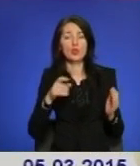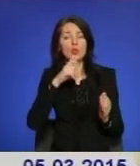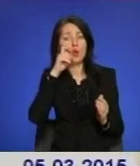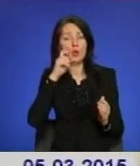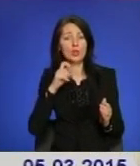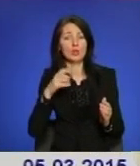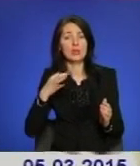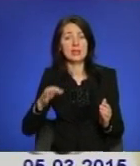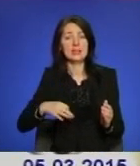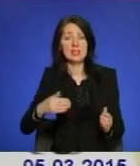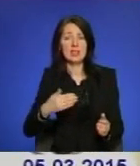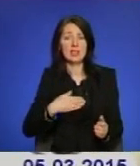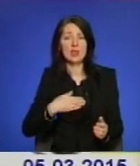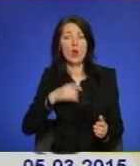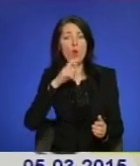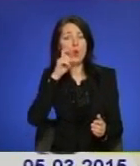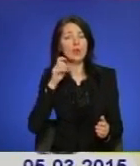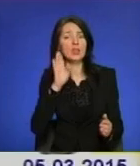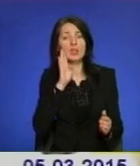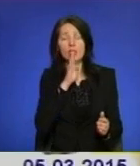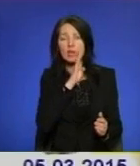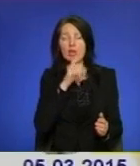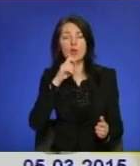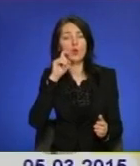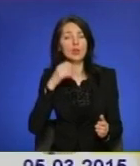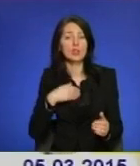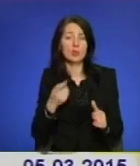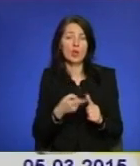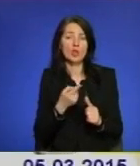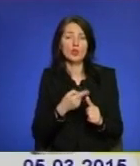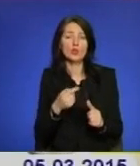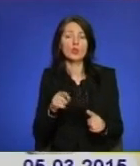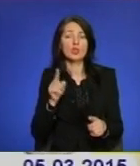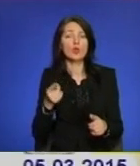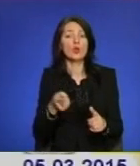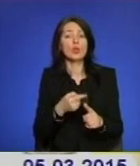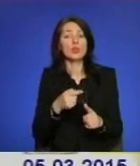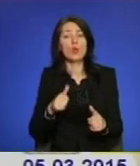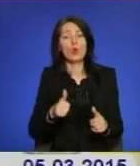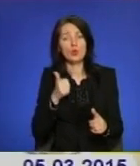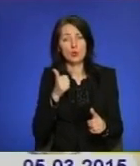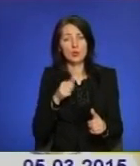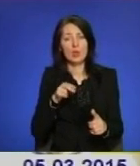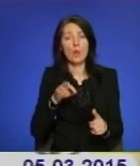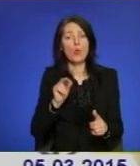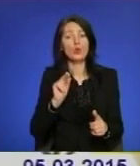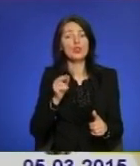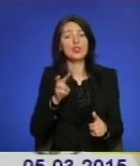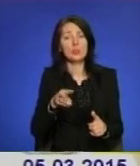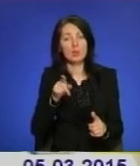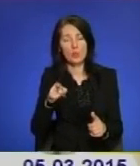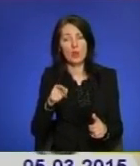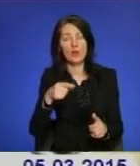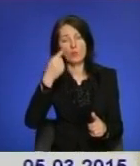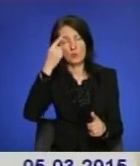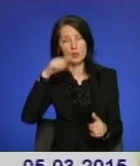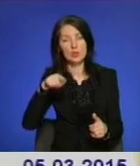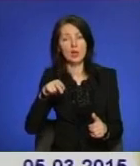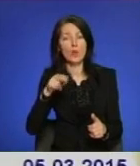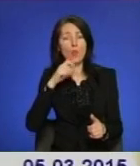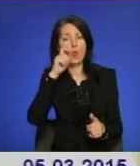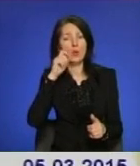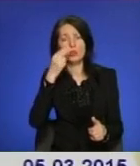українененький, українцем я зовуся, тою назвою горджуся. А по чим тебе впізнаю, по країнському